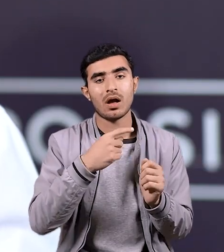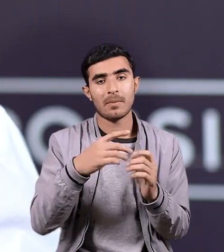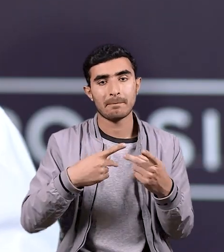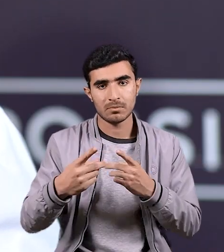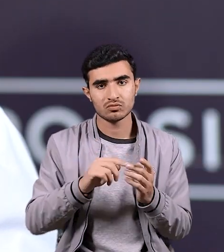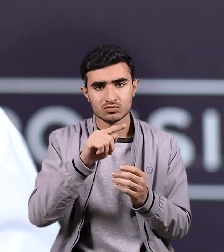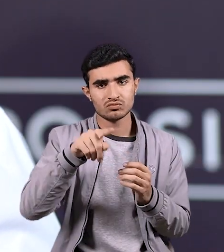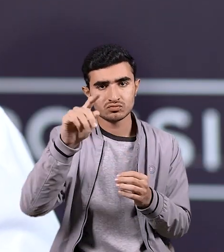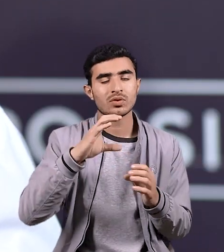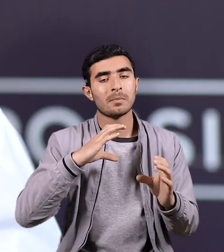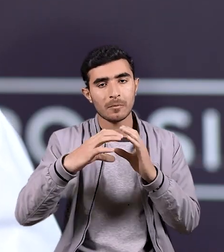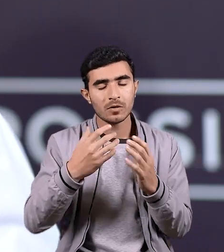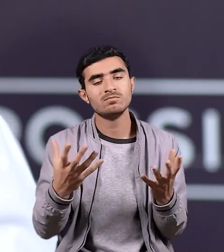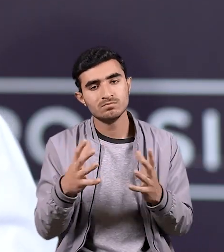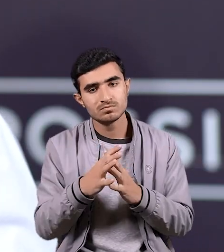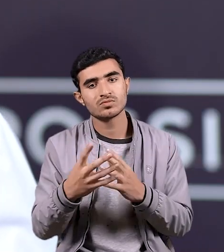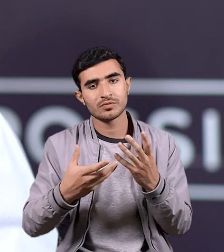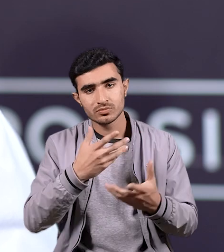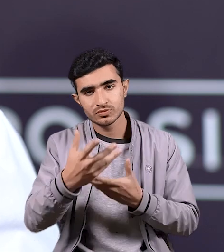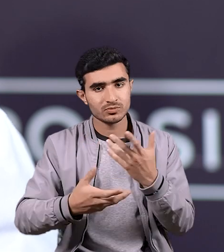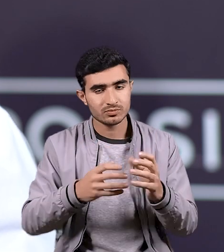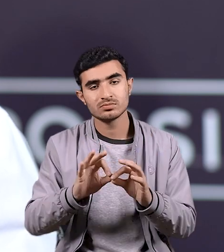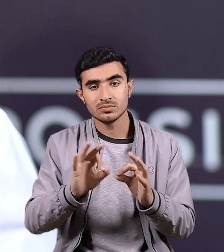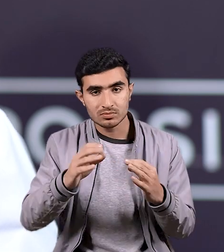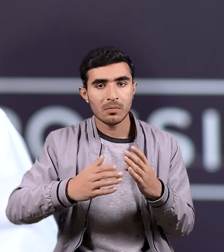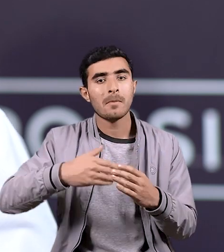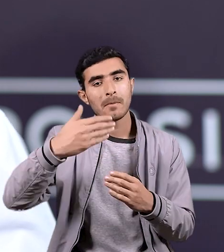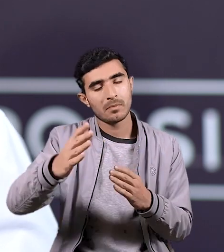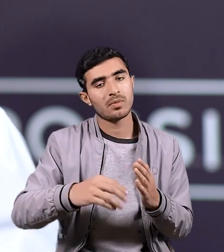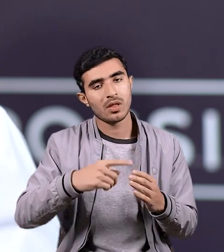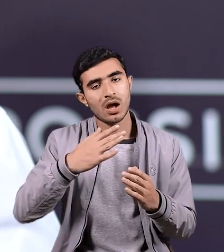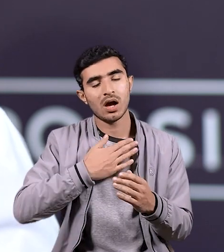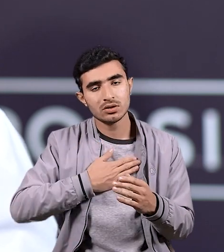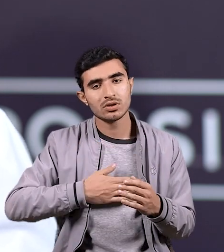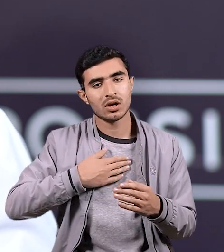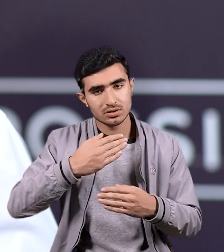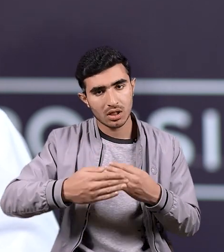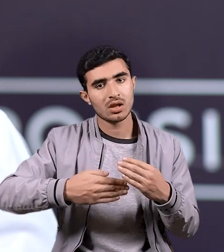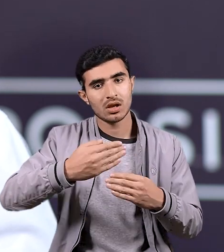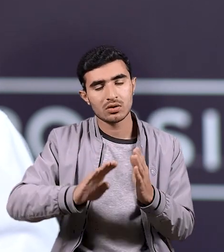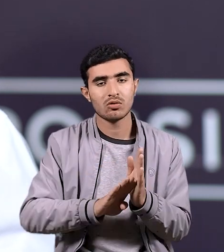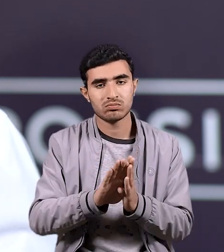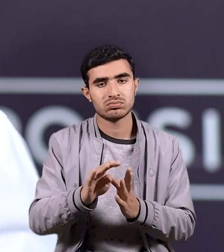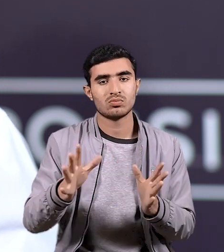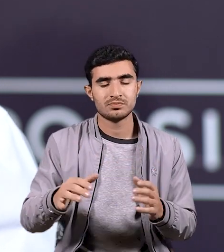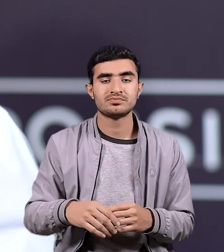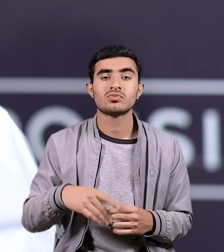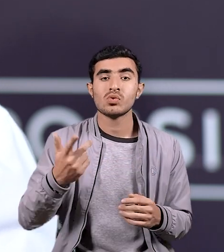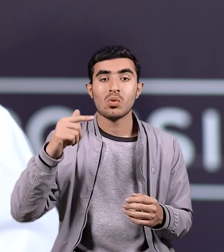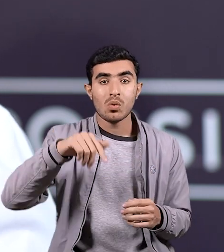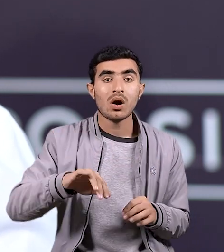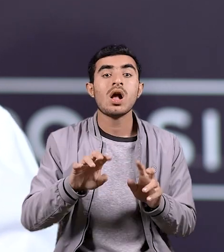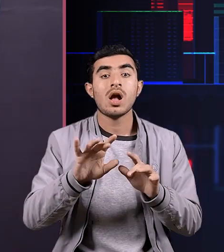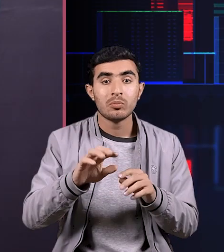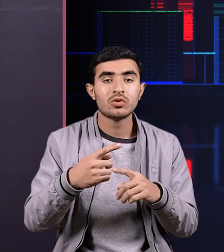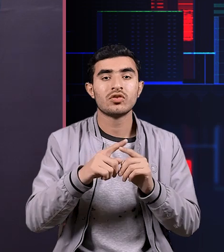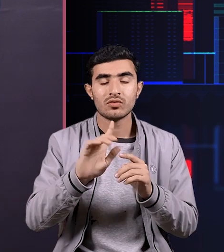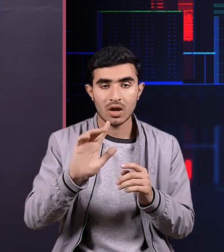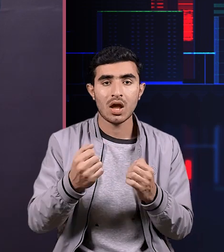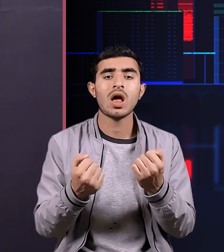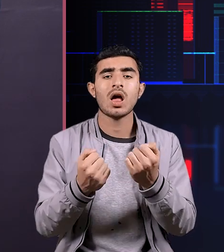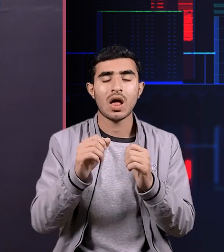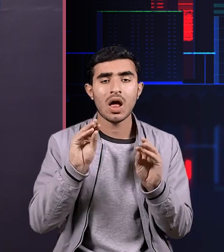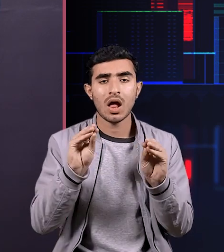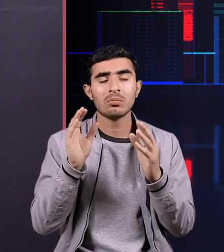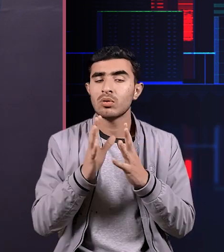है। तो बेहतर ये होगा कि इकट्ठे मिलकर चलना और पार्टनरशिप्स को कैसे लेकर चलना है, उसमें समझने सीखने की कोशिश करें। सो डिजिटल आपको बहुत सारी हेल्प